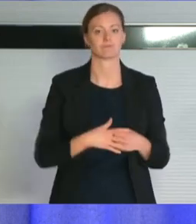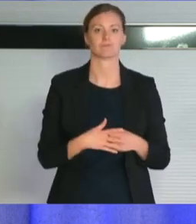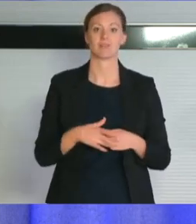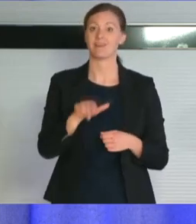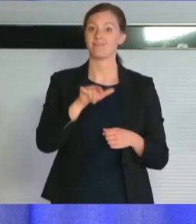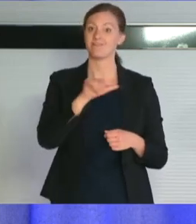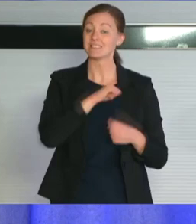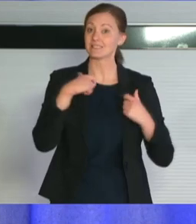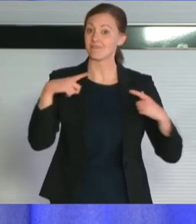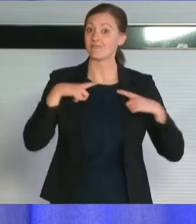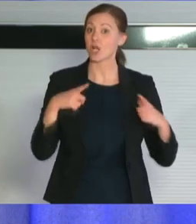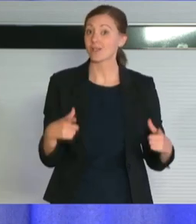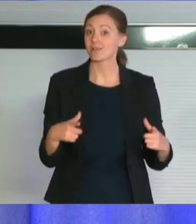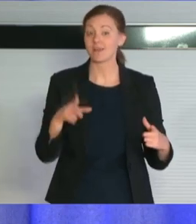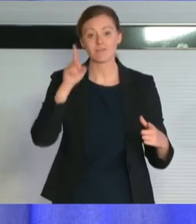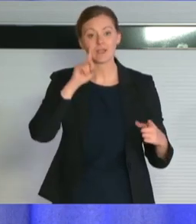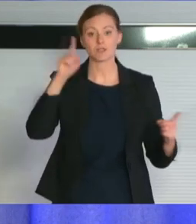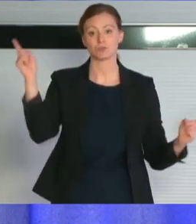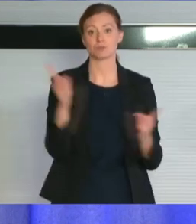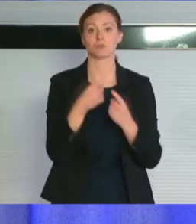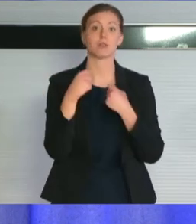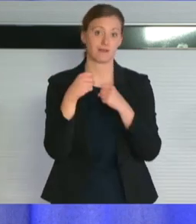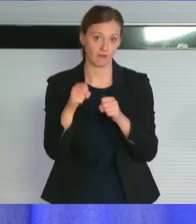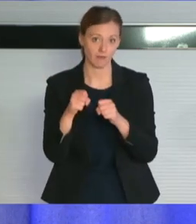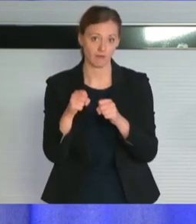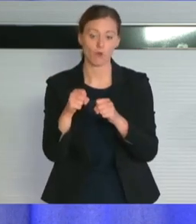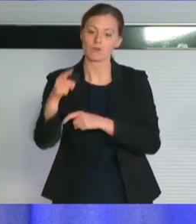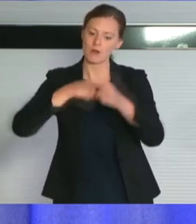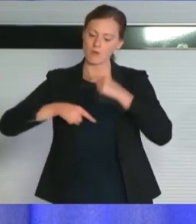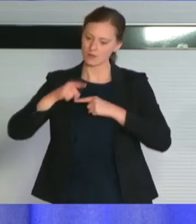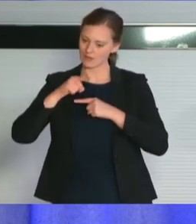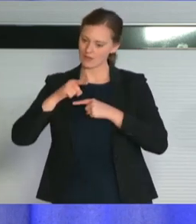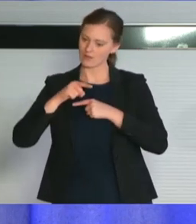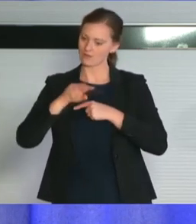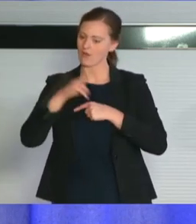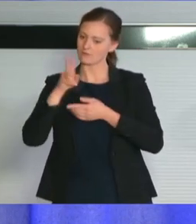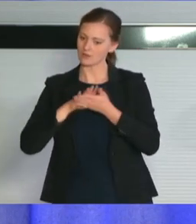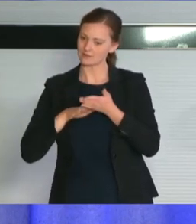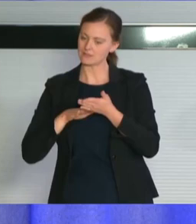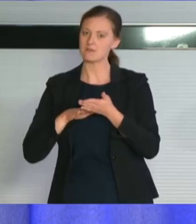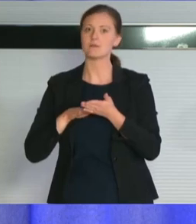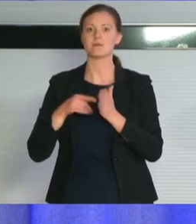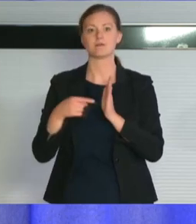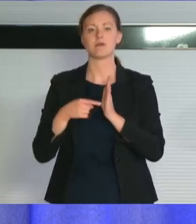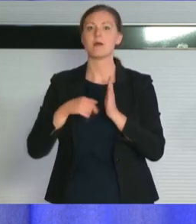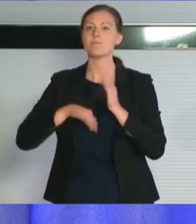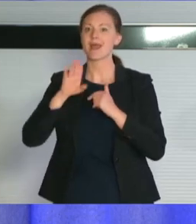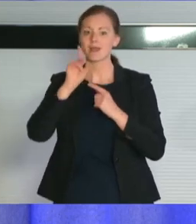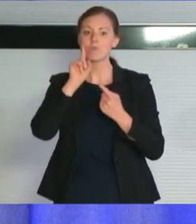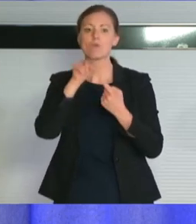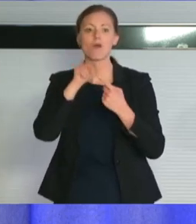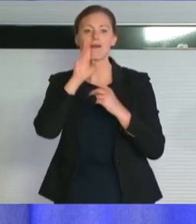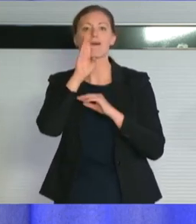Lykkes vi med det, kan vi lette på tiltakene og gå tilbake til en strategi med mer målrettet